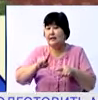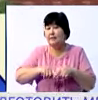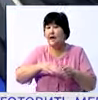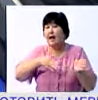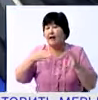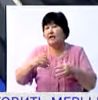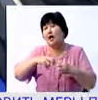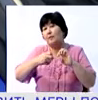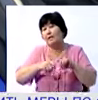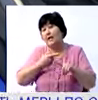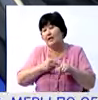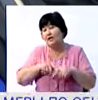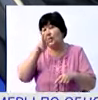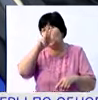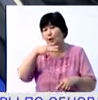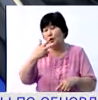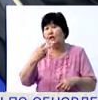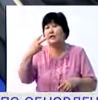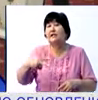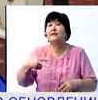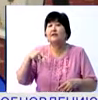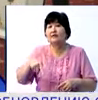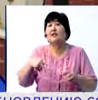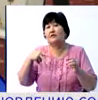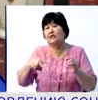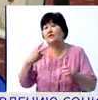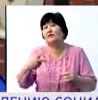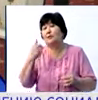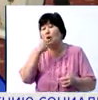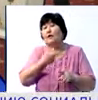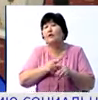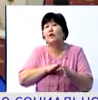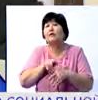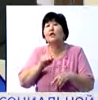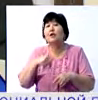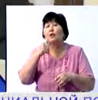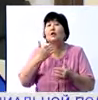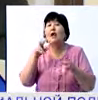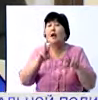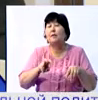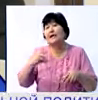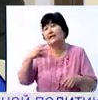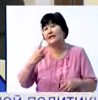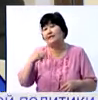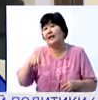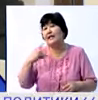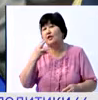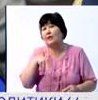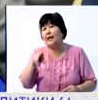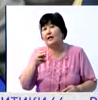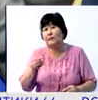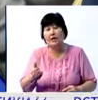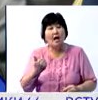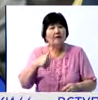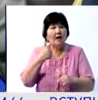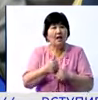отлагательств проблем в течение 3 лет до 2021 года. На ее реализацию только в этом году предусмотрено 32,3 миллиарда тенге.